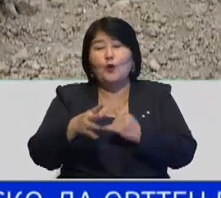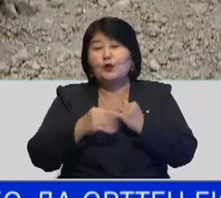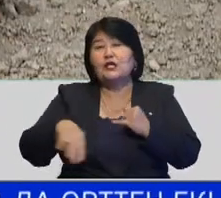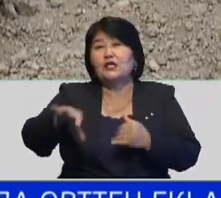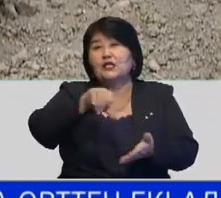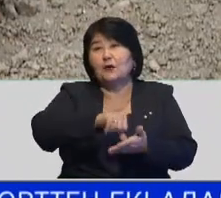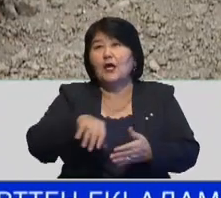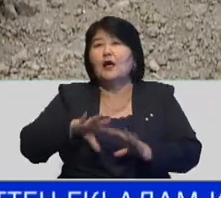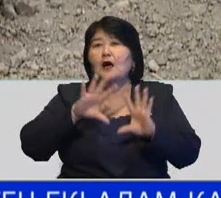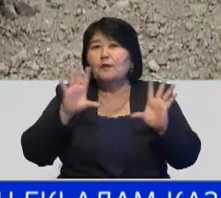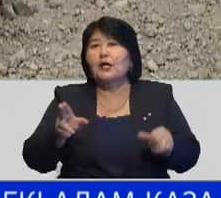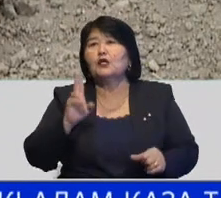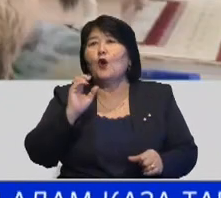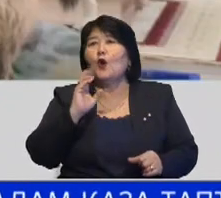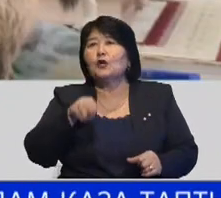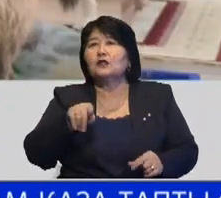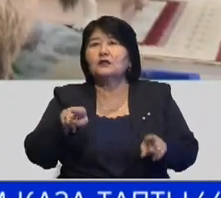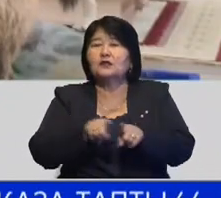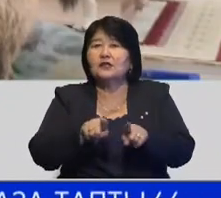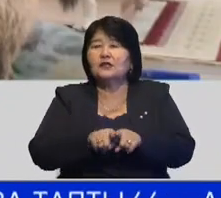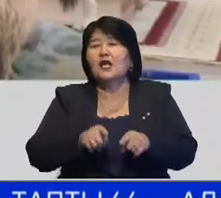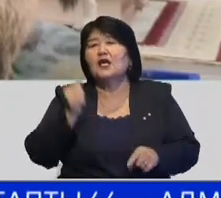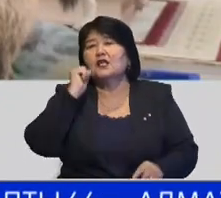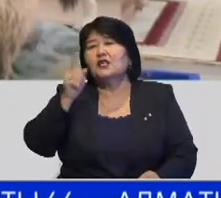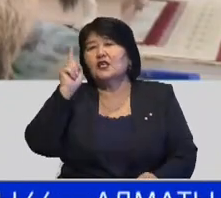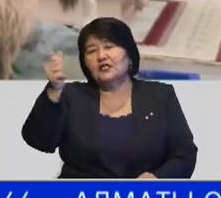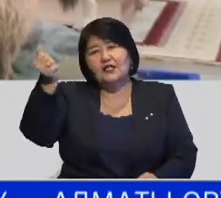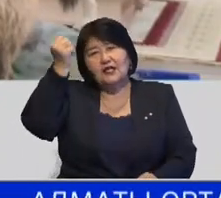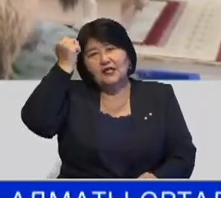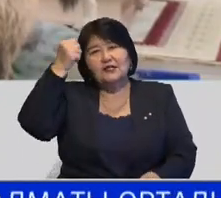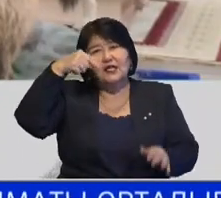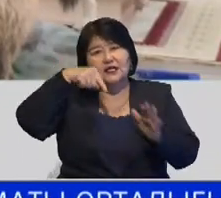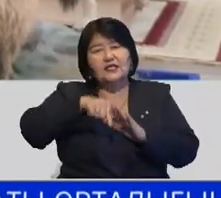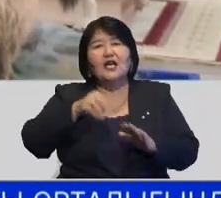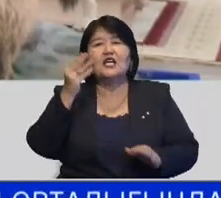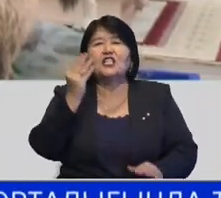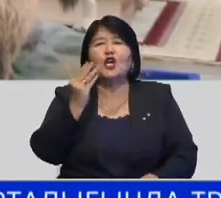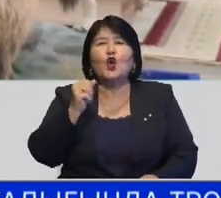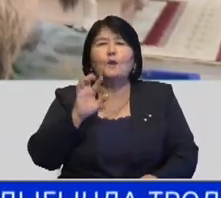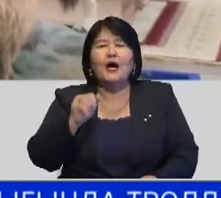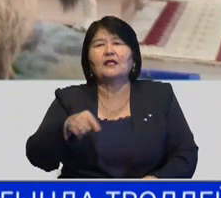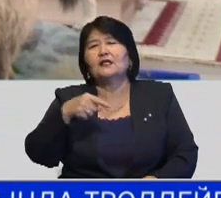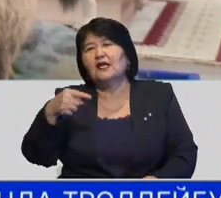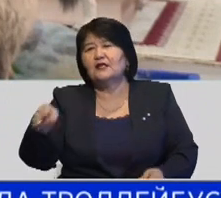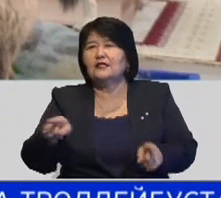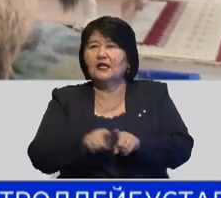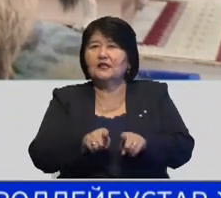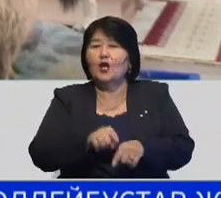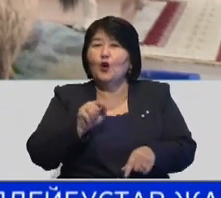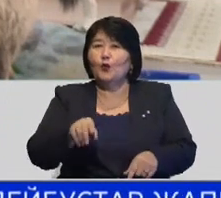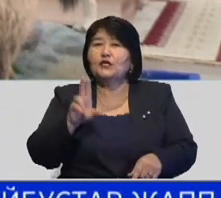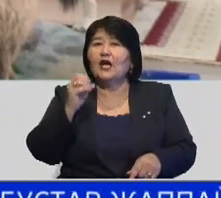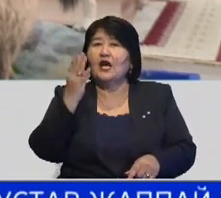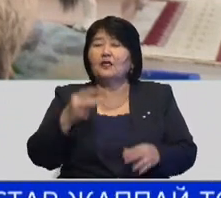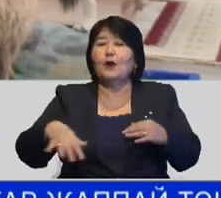болғасын. Барынша қорықты елім туралы, ежелгі мынау ескерткіштерім Шерграбат, Бәбішмола туралы. Және де біздің осы